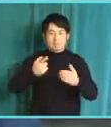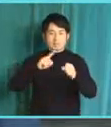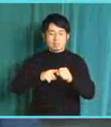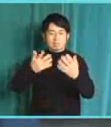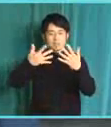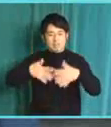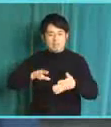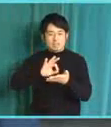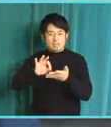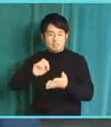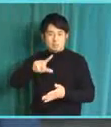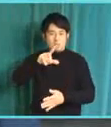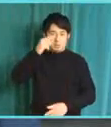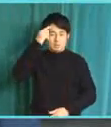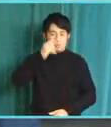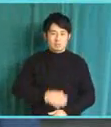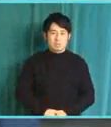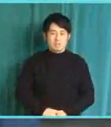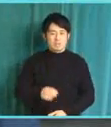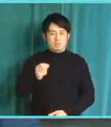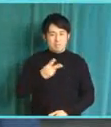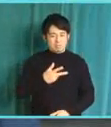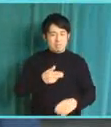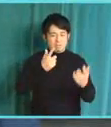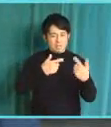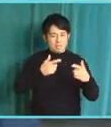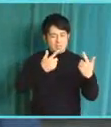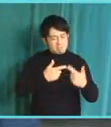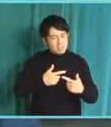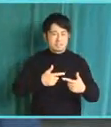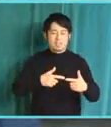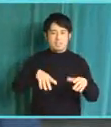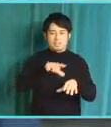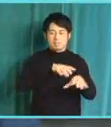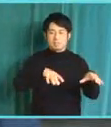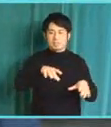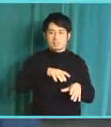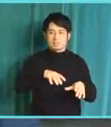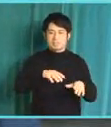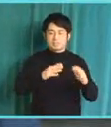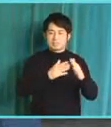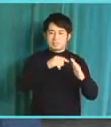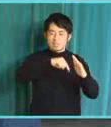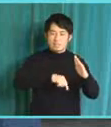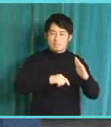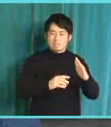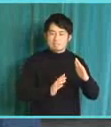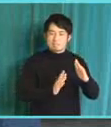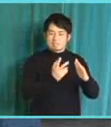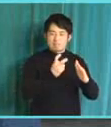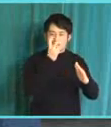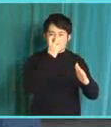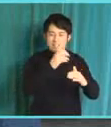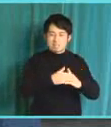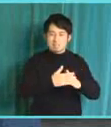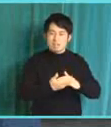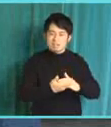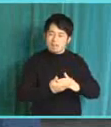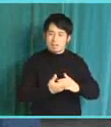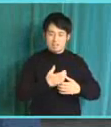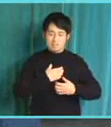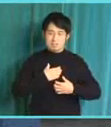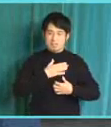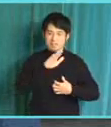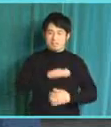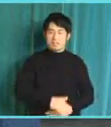はい、 またね、やっぱり何かとバタバタするんで、例えばちょっと火の消し忘れだったりとかっていうことももしかして増えるかもしれません